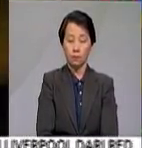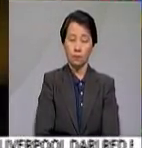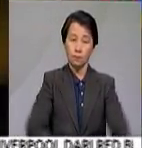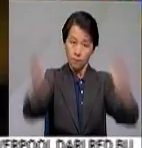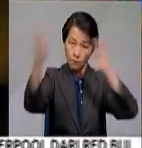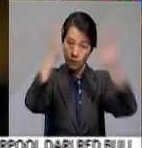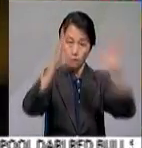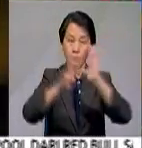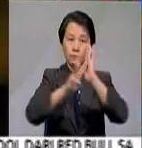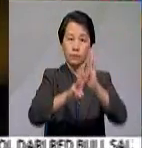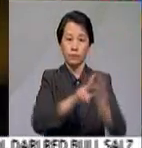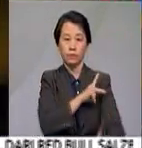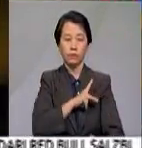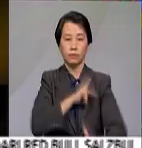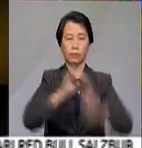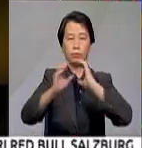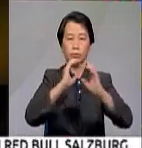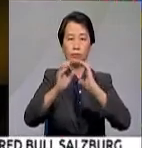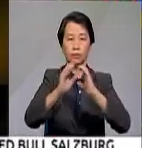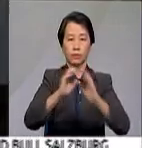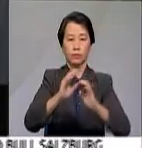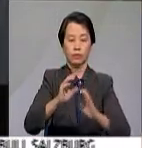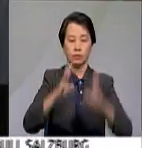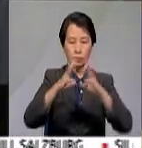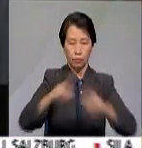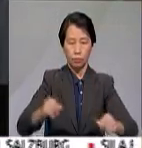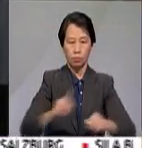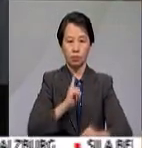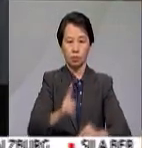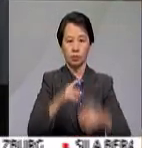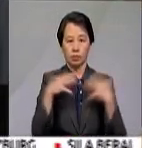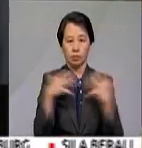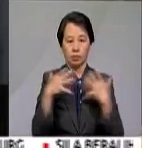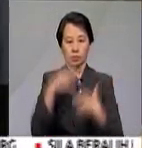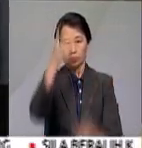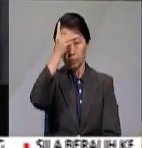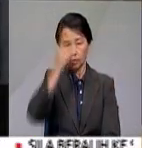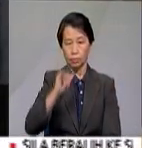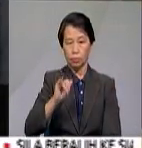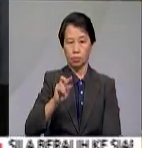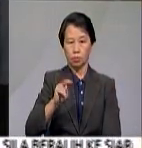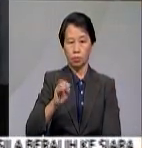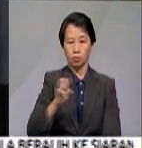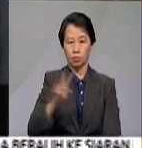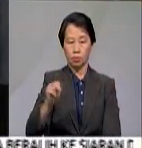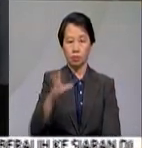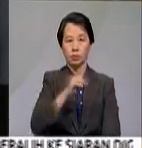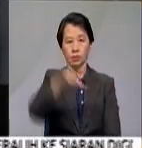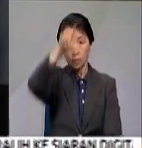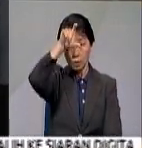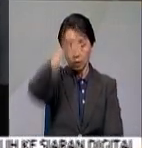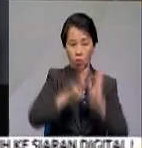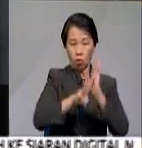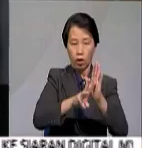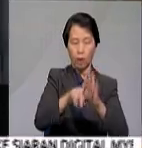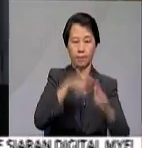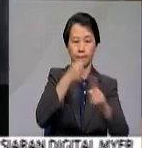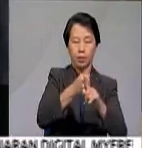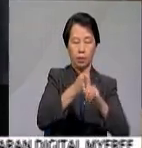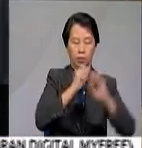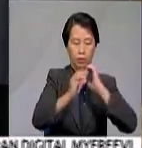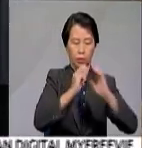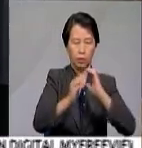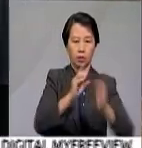Malaysia diwakili Ketua Komunikasi Inisiatif Menangani Islamofobia, Dato' Ainun Mohamad, manakala Turki diwakili pengarah